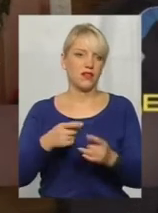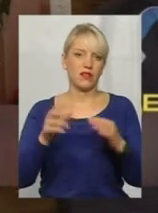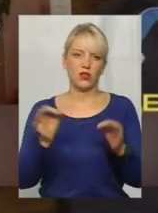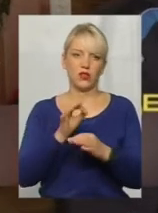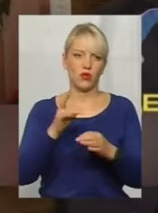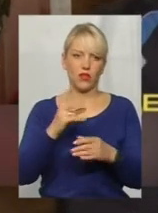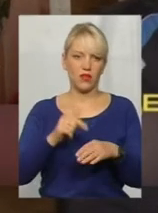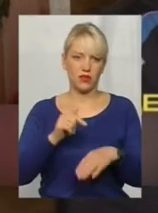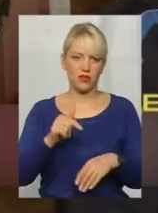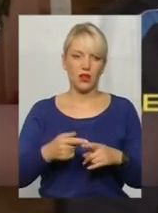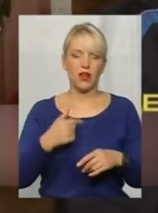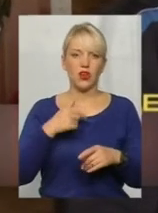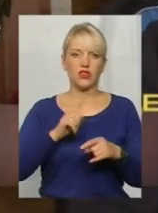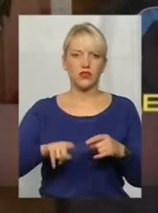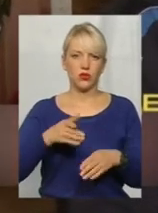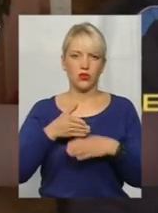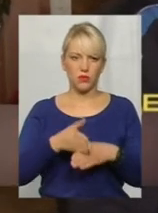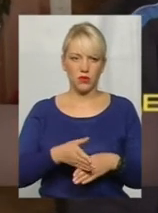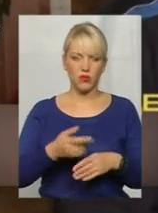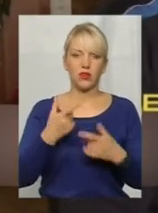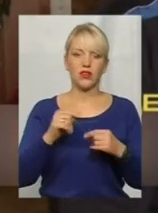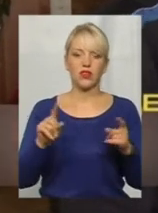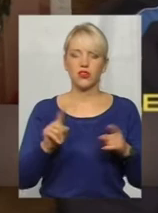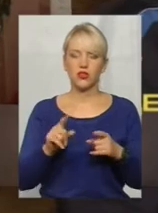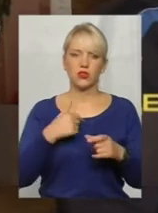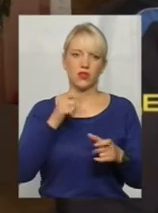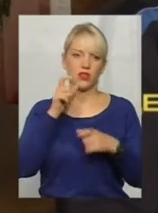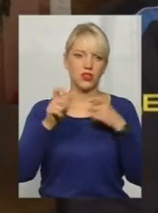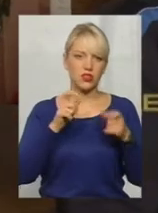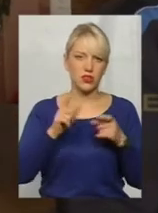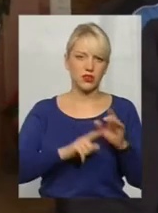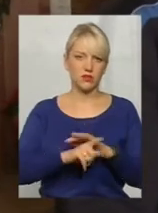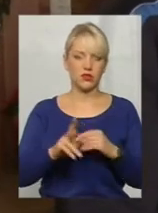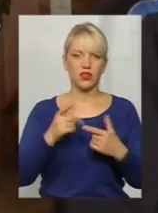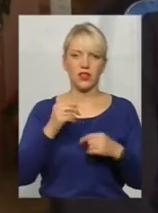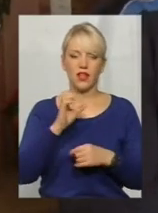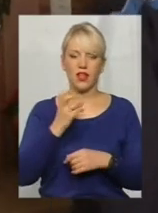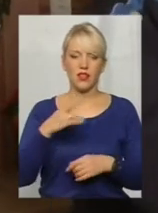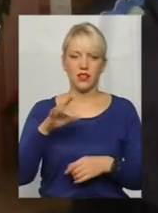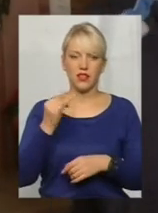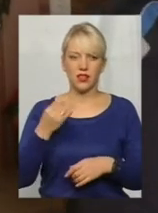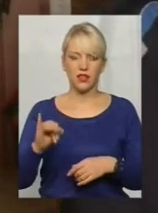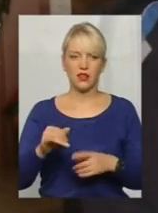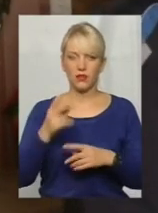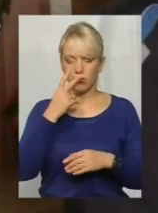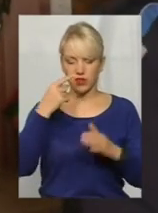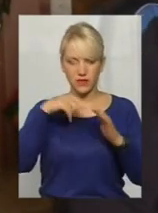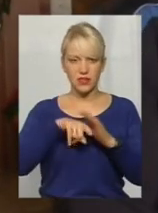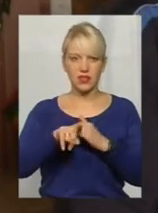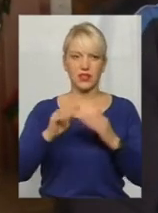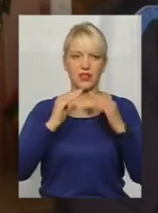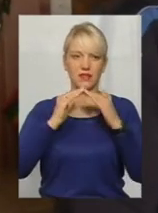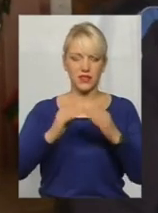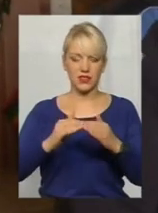складом стояла скора. Ми до скорої, де що, почали кричати, о, де Андрій? Показали, що всередині в складі. Ми